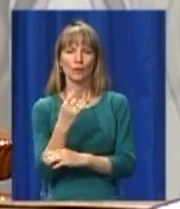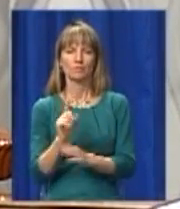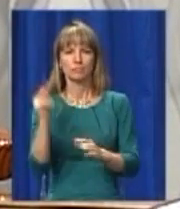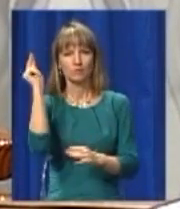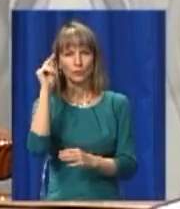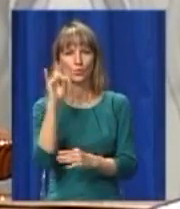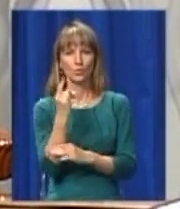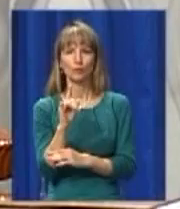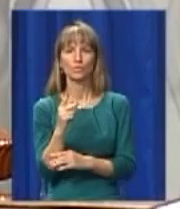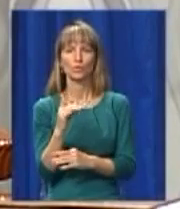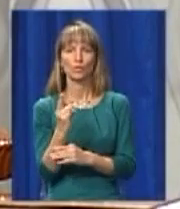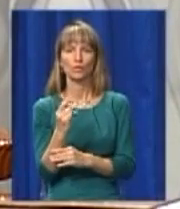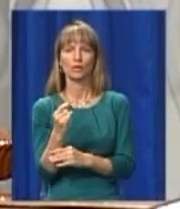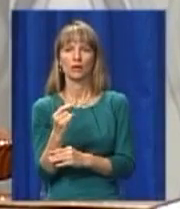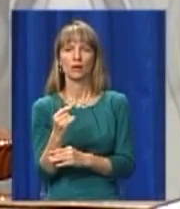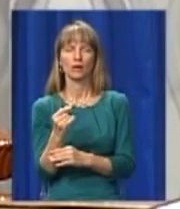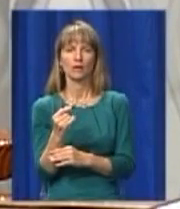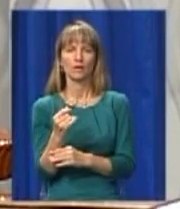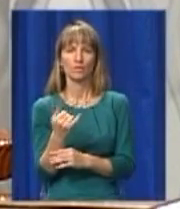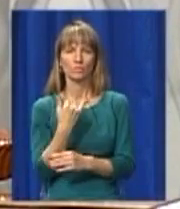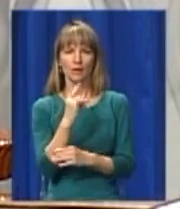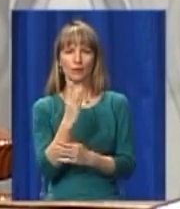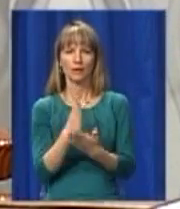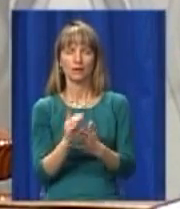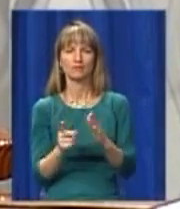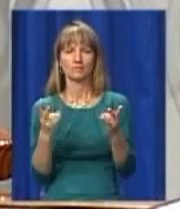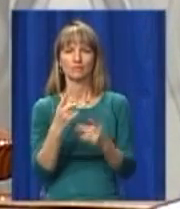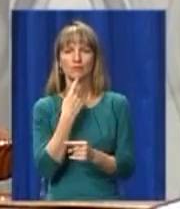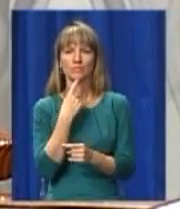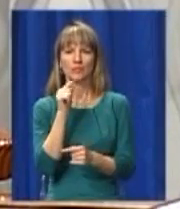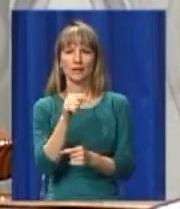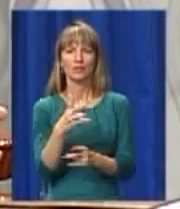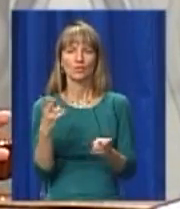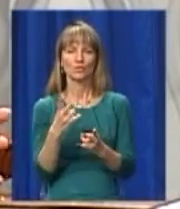і вирішила, а чому на куклах? Зараз у мене дитинок родився, треба спробувати на ньому. Вона така починала